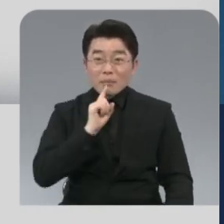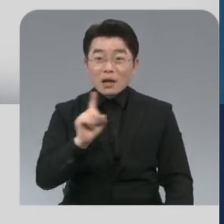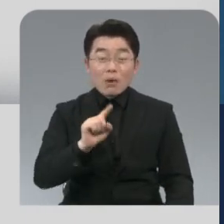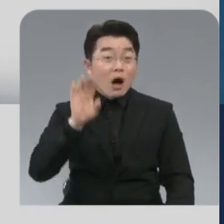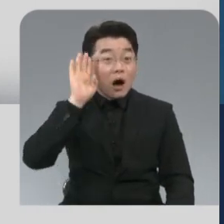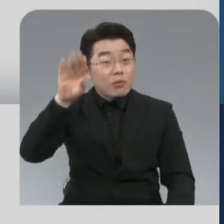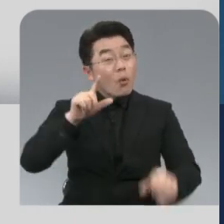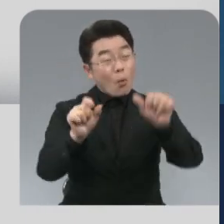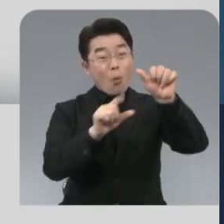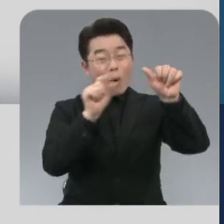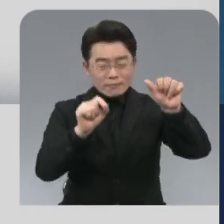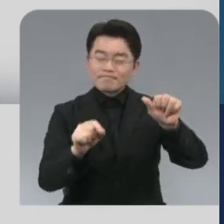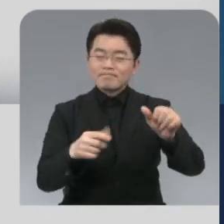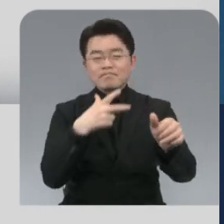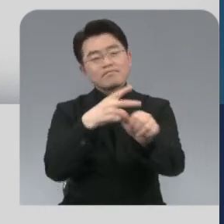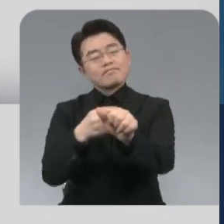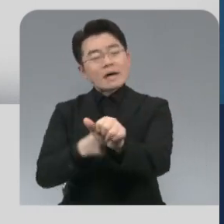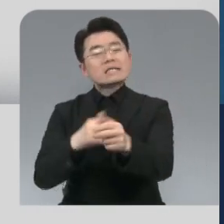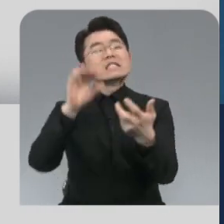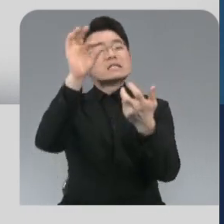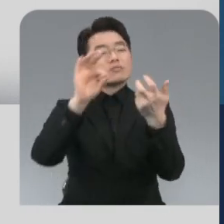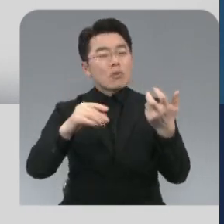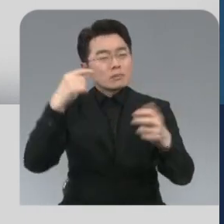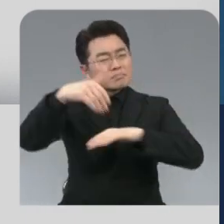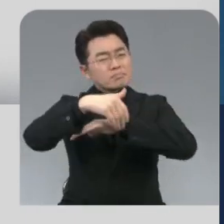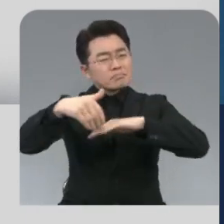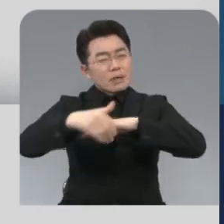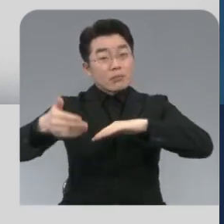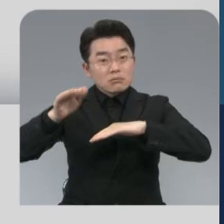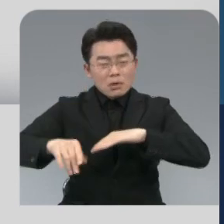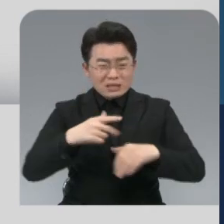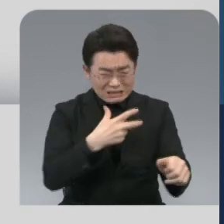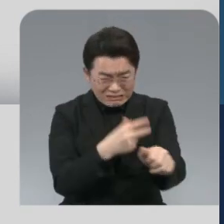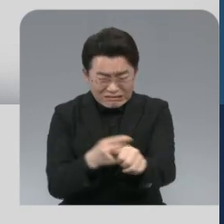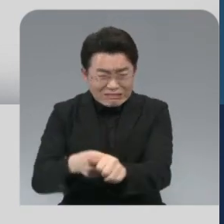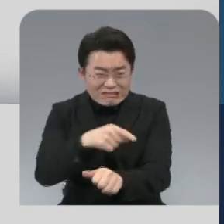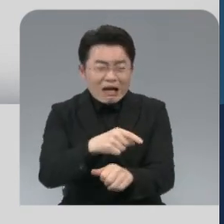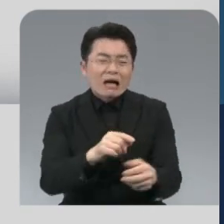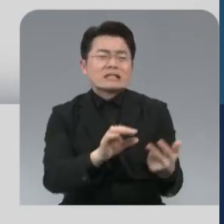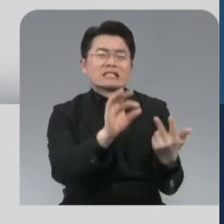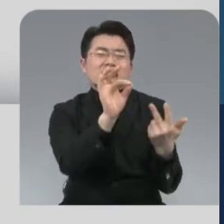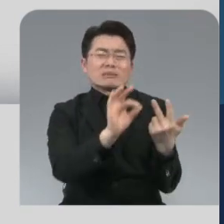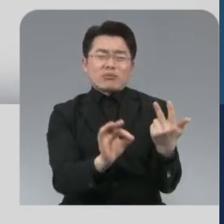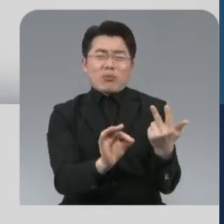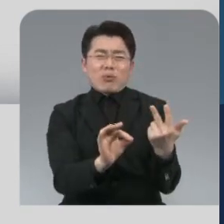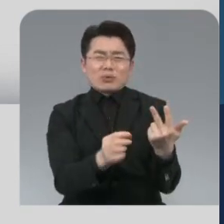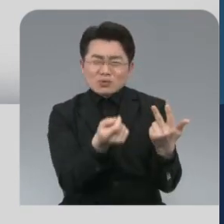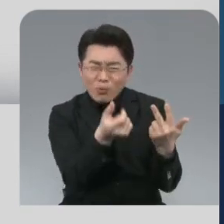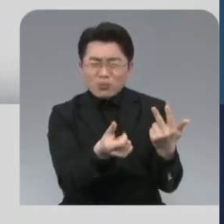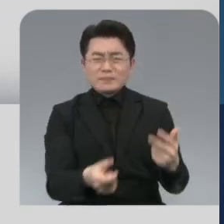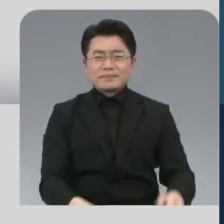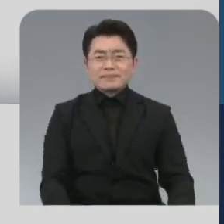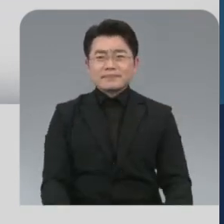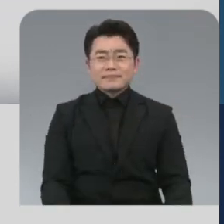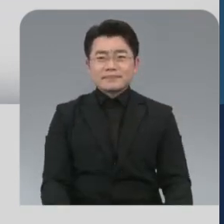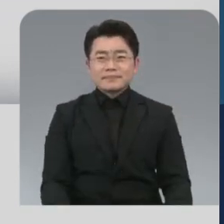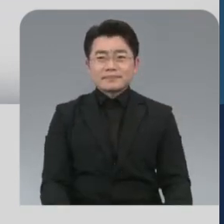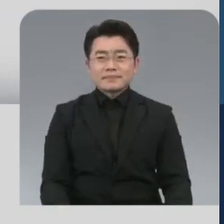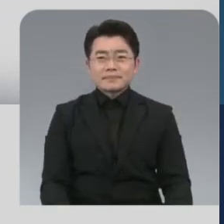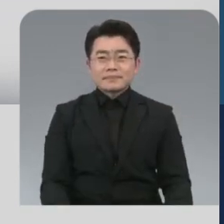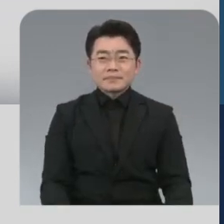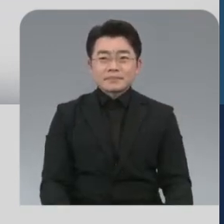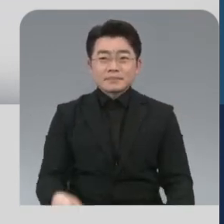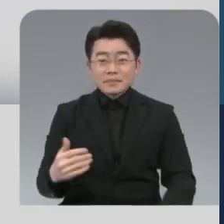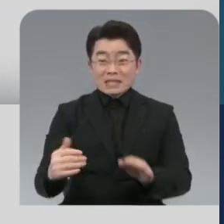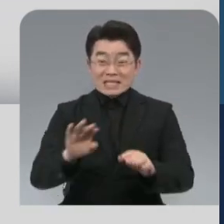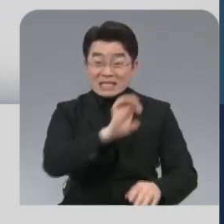5월이면 집단 면역이 달성될 것으로 전망했지만 아직까지 접종률은 7% 초반에 불과합니다. 백신을 공동 구매한